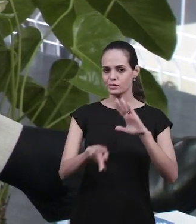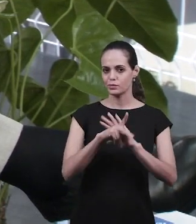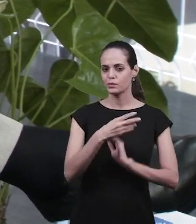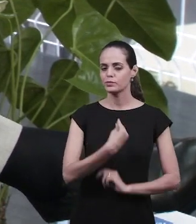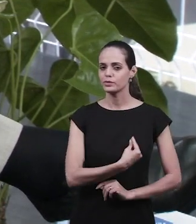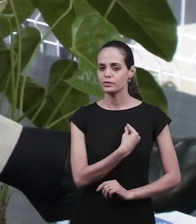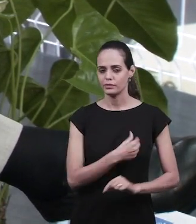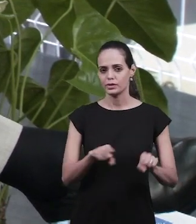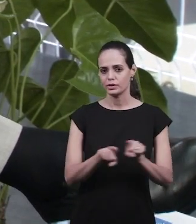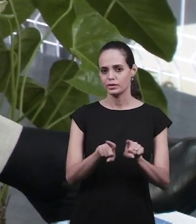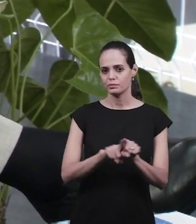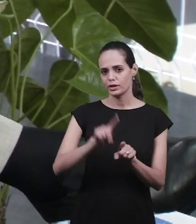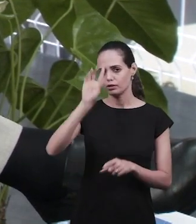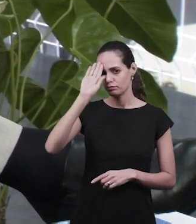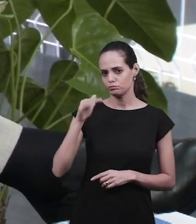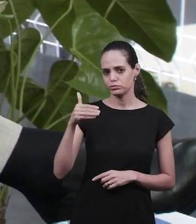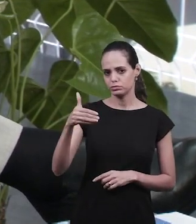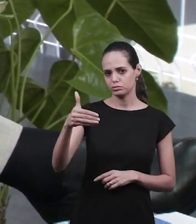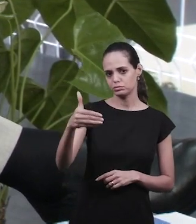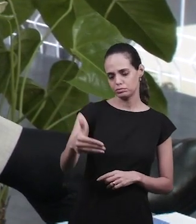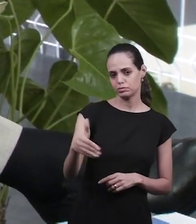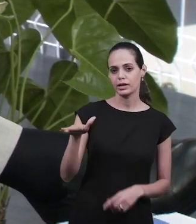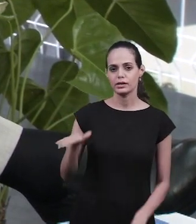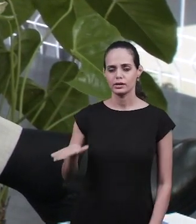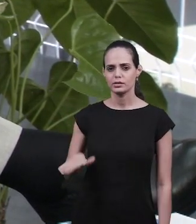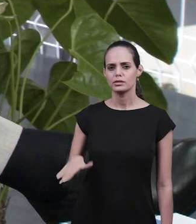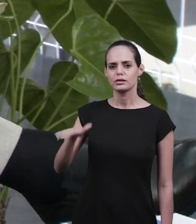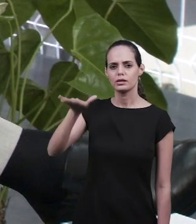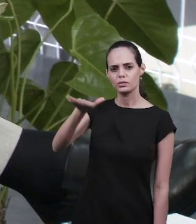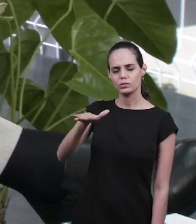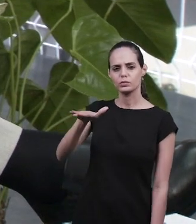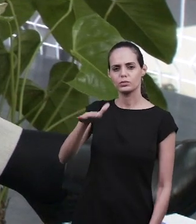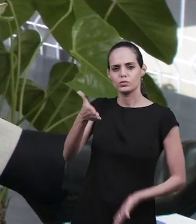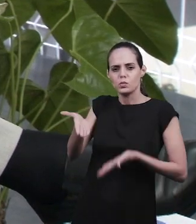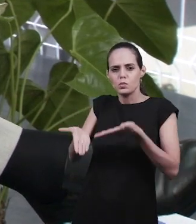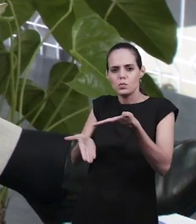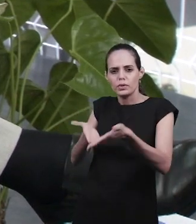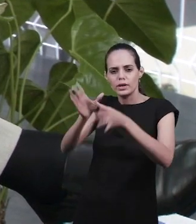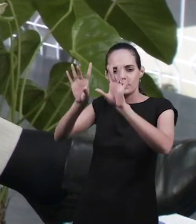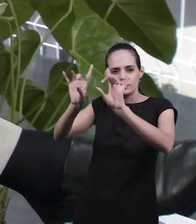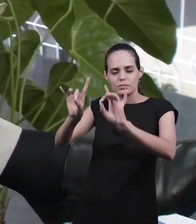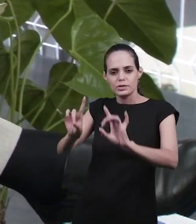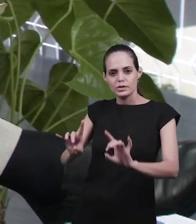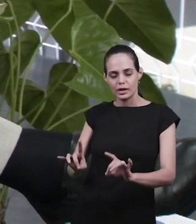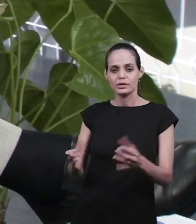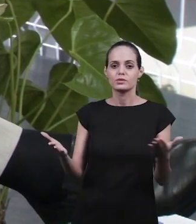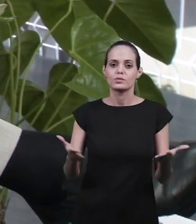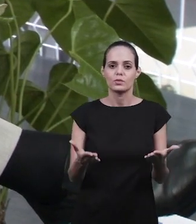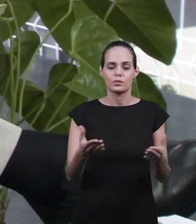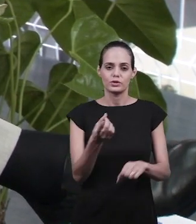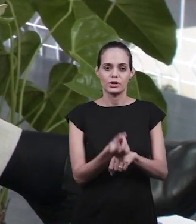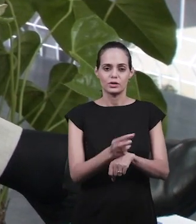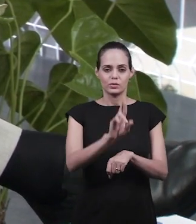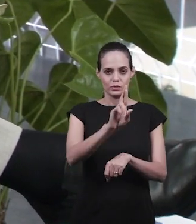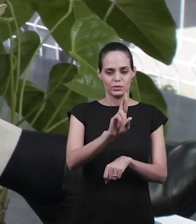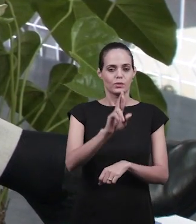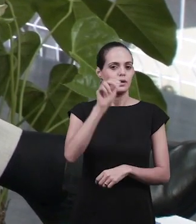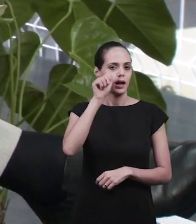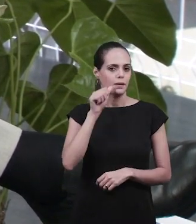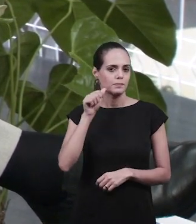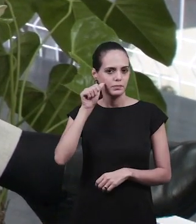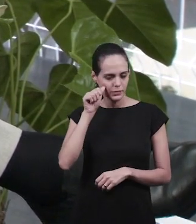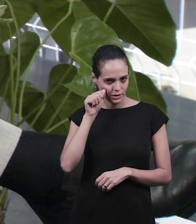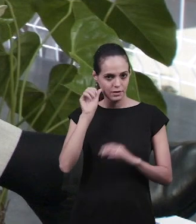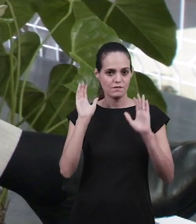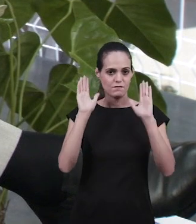de la vie et aussi du quotidien des enfants et des adultes qui ont besoin des soins spéciaux. Et la docteure